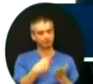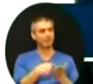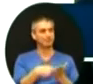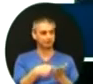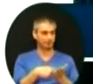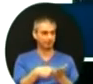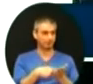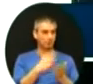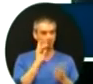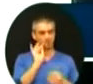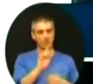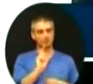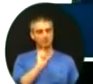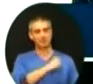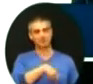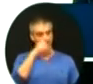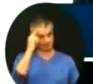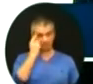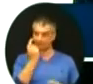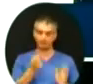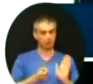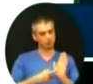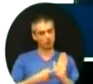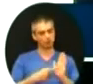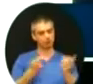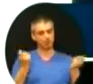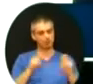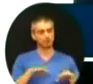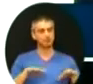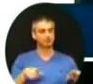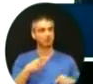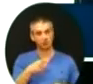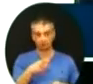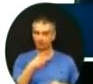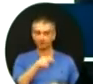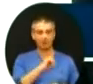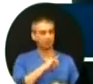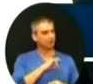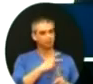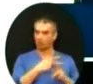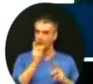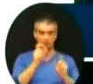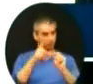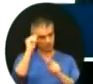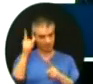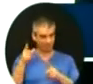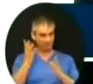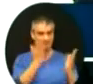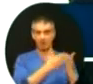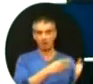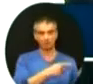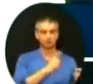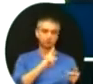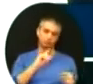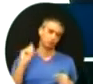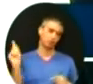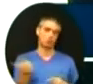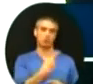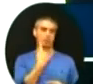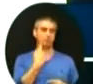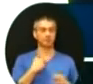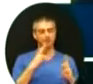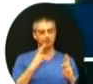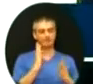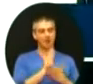כספיים הולכת נגד עיריית תל אביב וכמעט דורשת את סגירת שדה התעופה. זה אינטרס לא רק לתושבי תל אביב ולא רק לתושבי אילת, זה אינטרס לכולם.